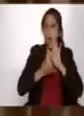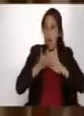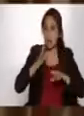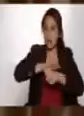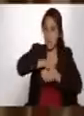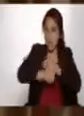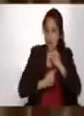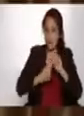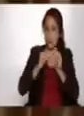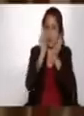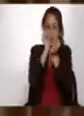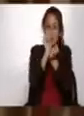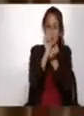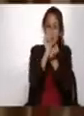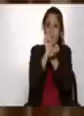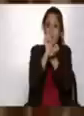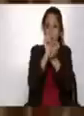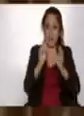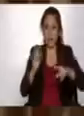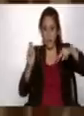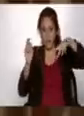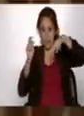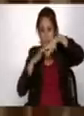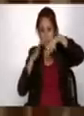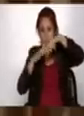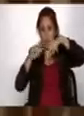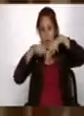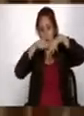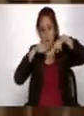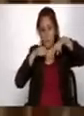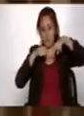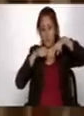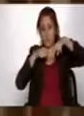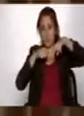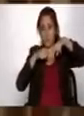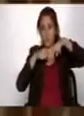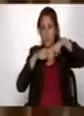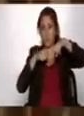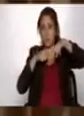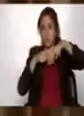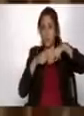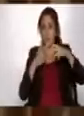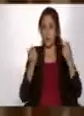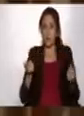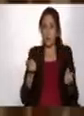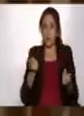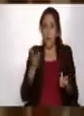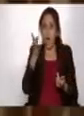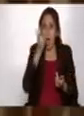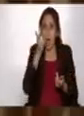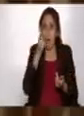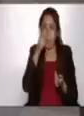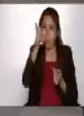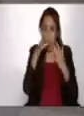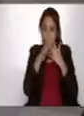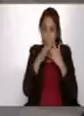ايديها ورجليها بنت فاقت. فطلعت الدسوقي طلع شبشبها قدام الباب، فقام داخل ودسوقي